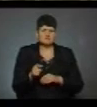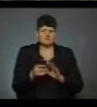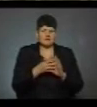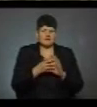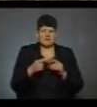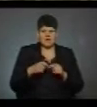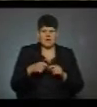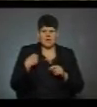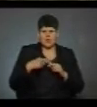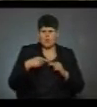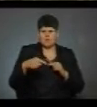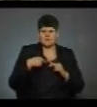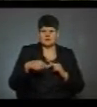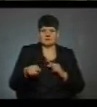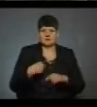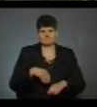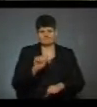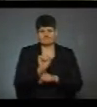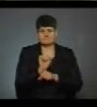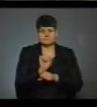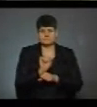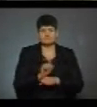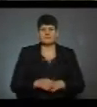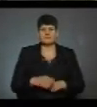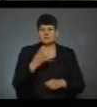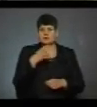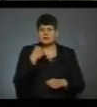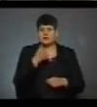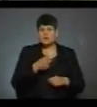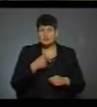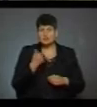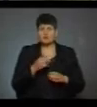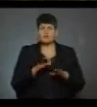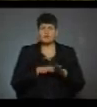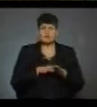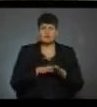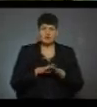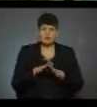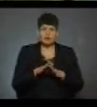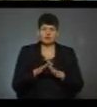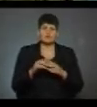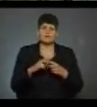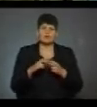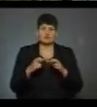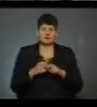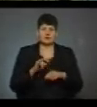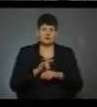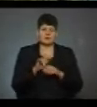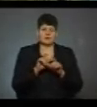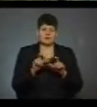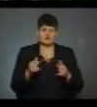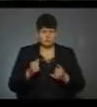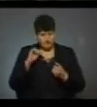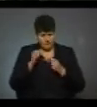до аеропорта спинили. Четвертий рік Тернопільський оркестр виконує віче реквієм в Івано-Франківському аеропорту в пам'ять